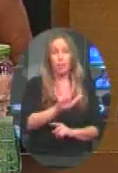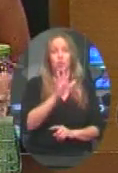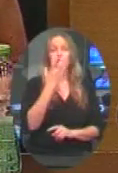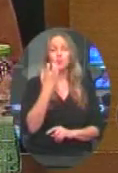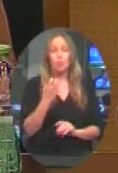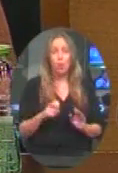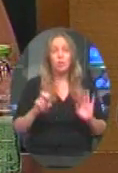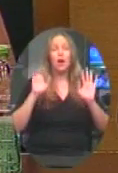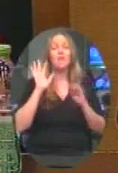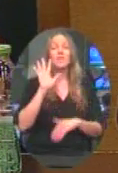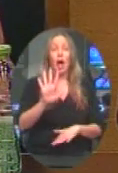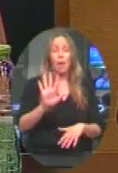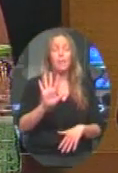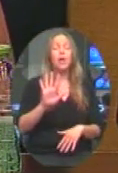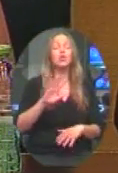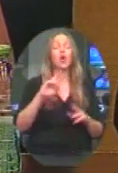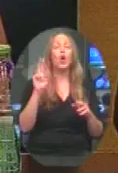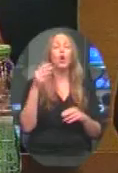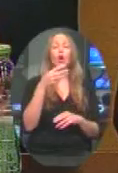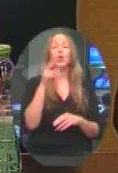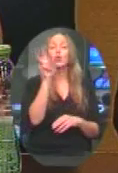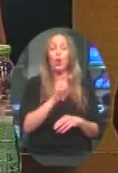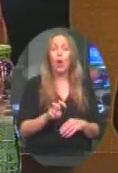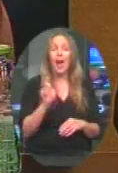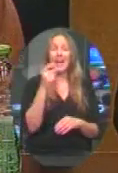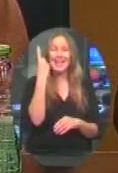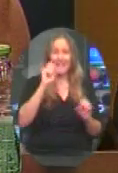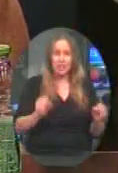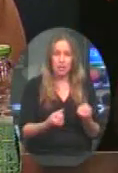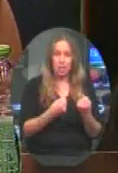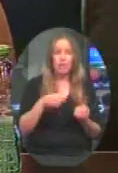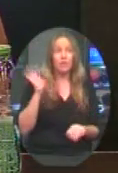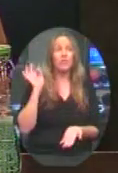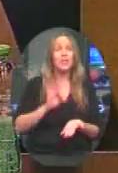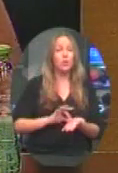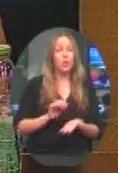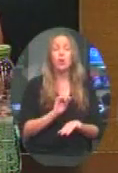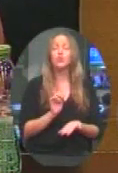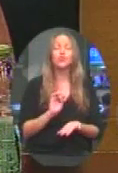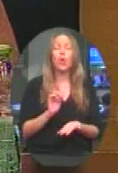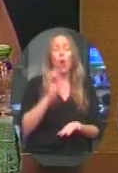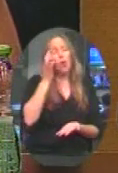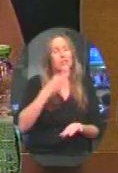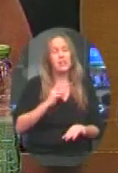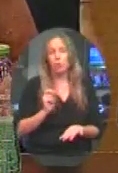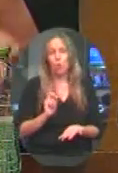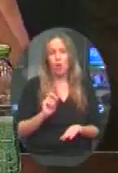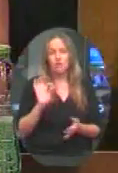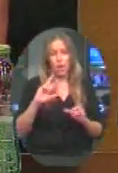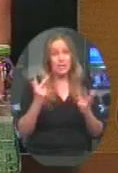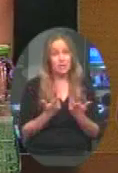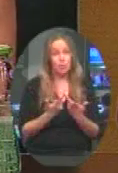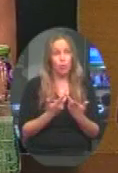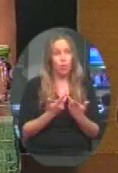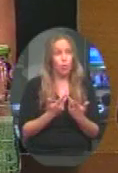דולר ליחידת אנרגיה, ונקודה שלא כל כך זכתה לתשומת לב של הציבור, והיא